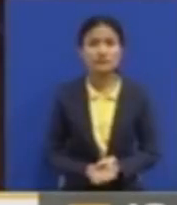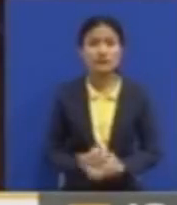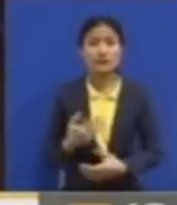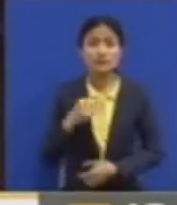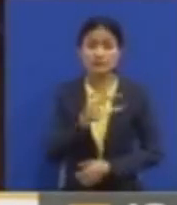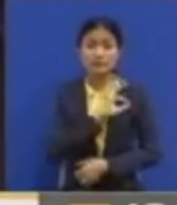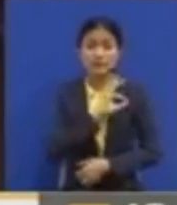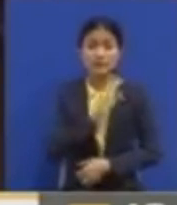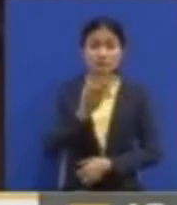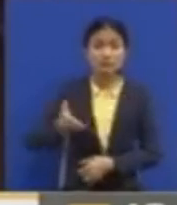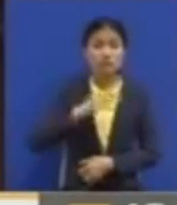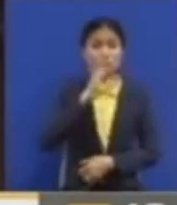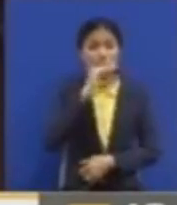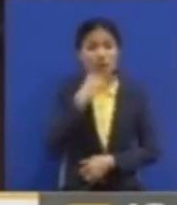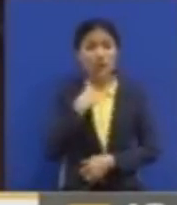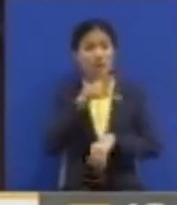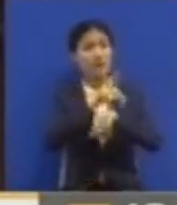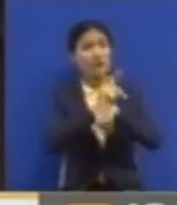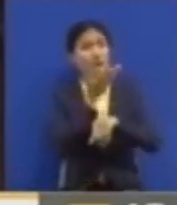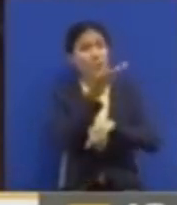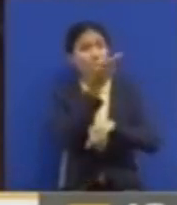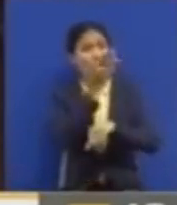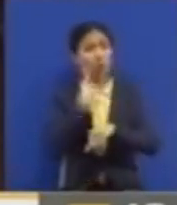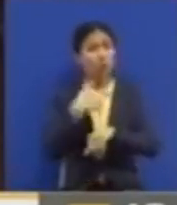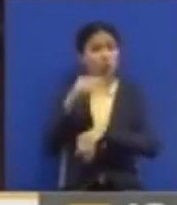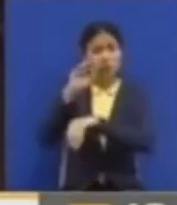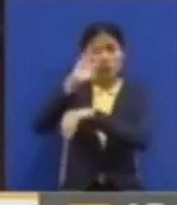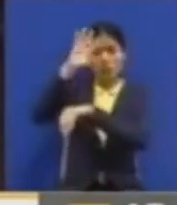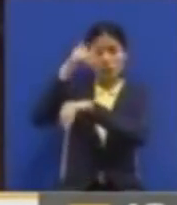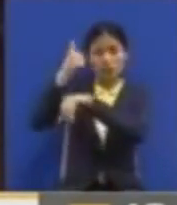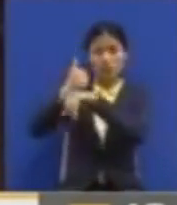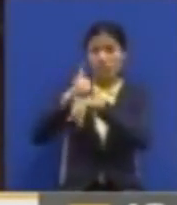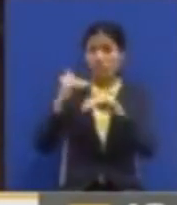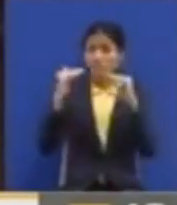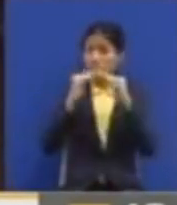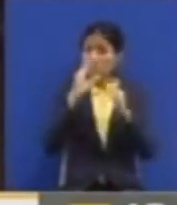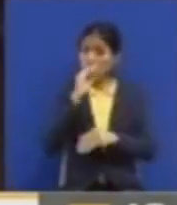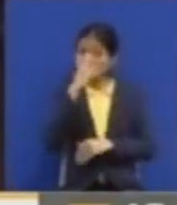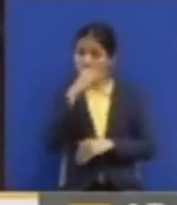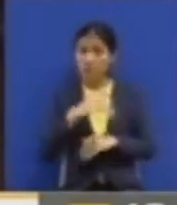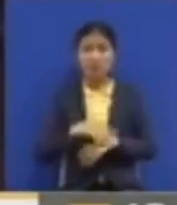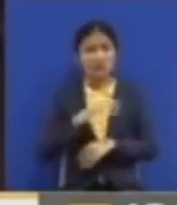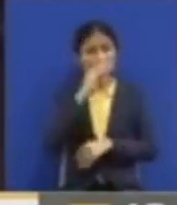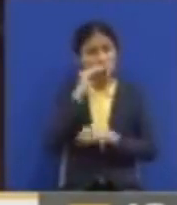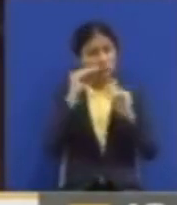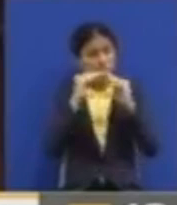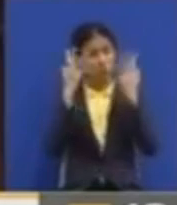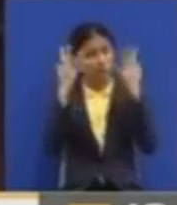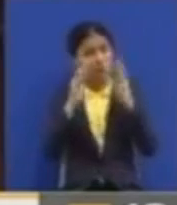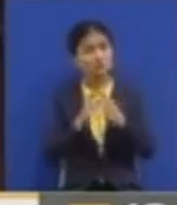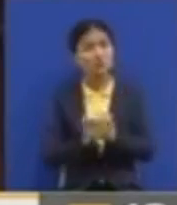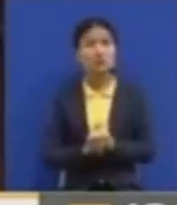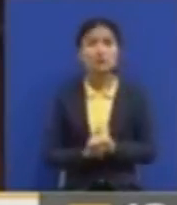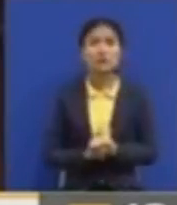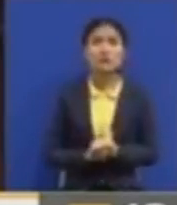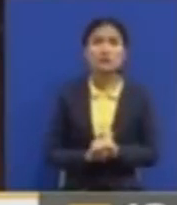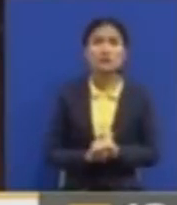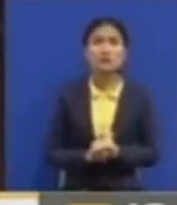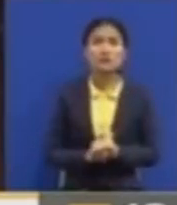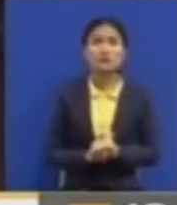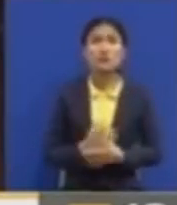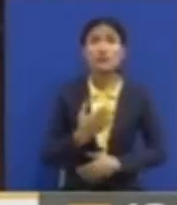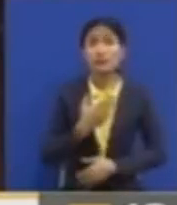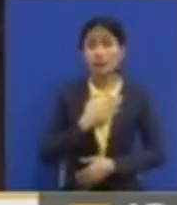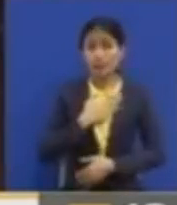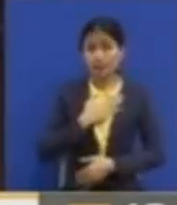ครับเดี๋ยวสักครู่ครับให้ กราบเรียนท่านประธานที่เคารพ ให้ ผมธนาธรจึงรุ่งเรืองกิจ